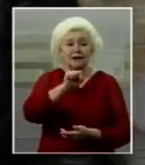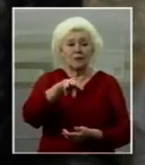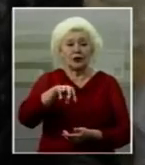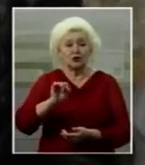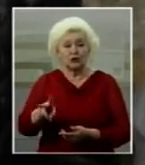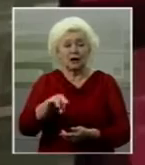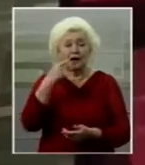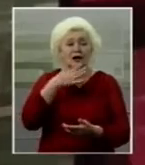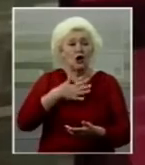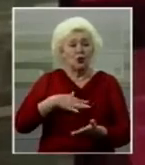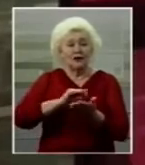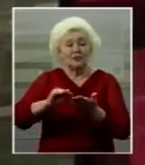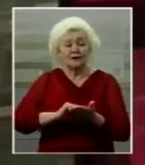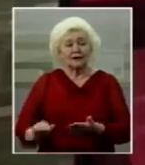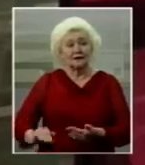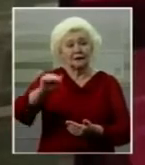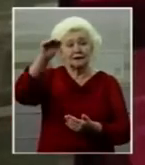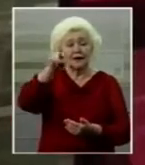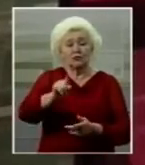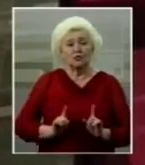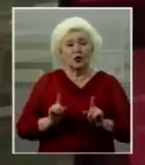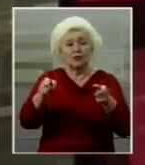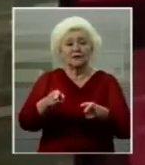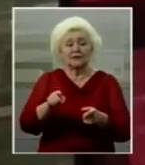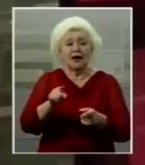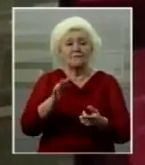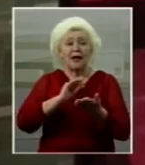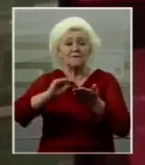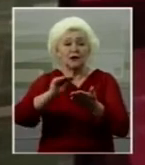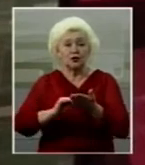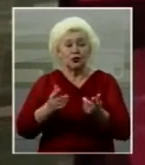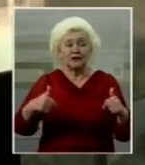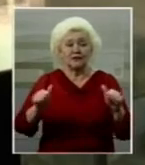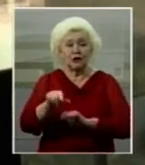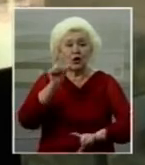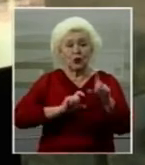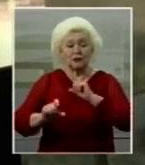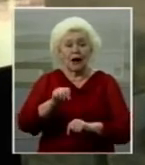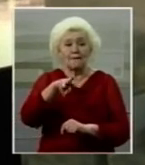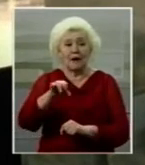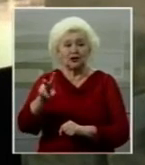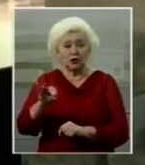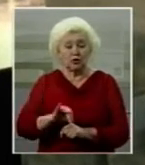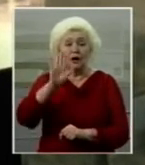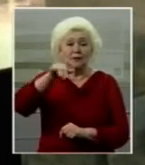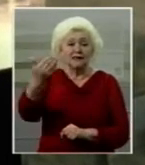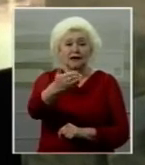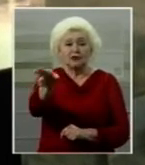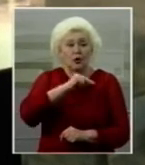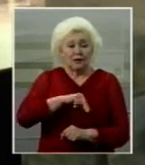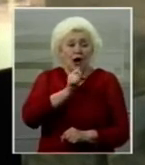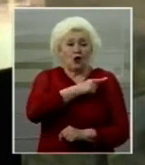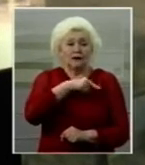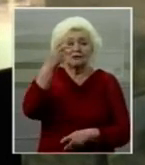розповів, що любив писати з дитинства, тому і вступив на філологічний факультет університету Мечникова. Після цього працював на